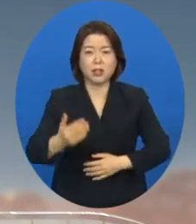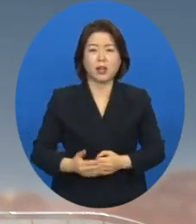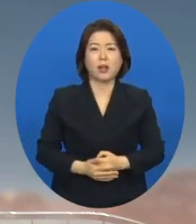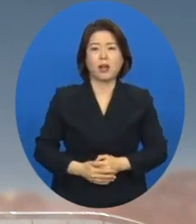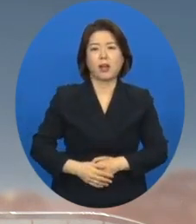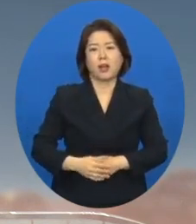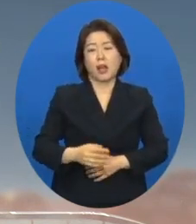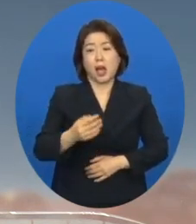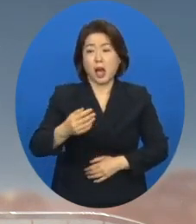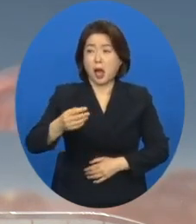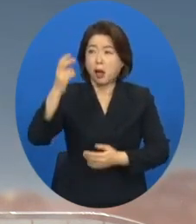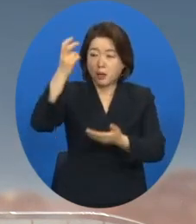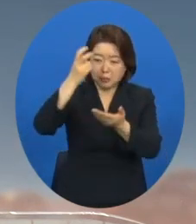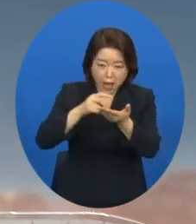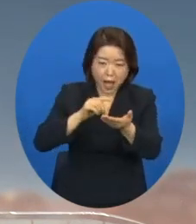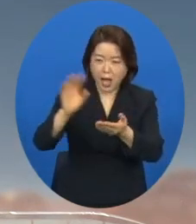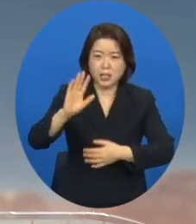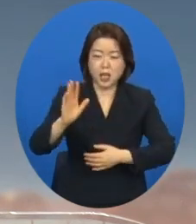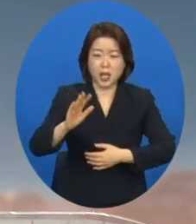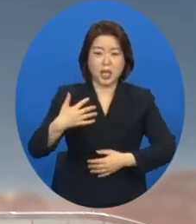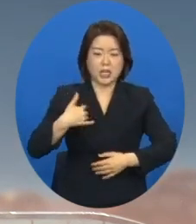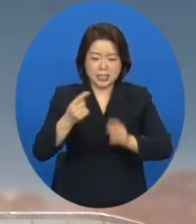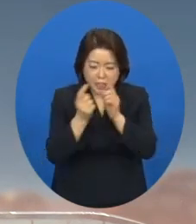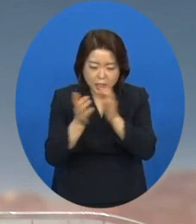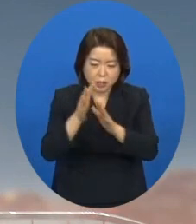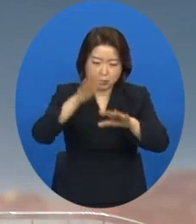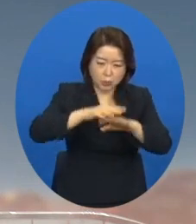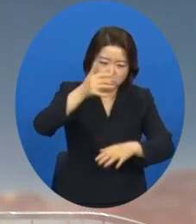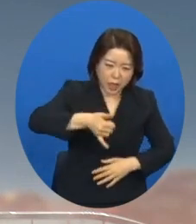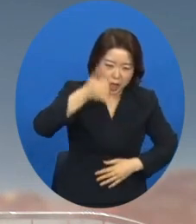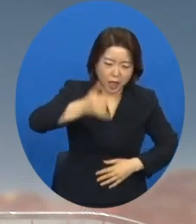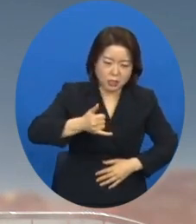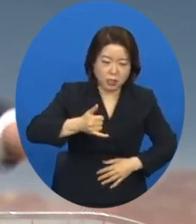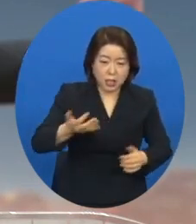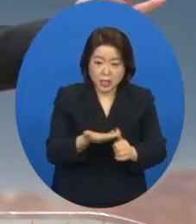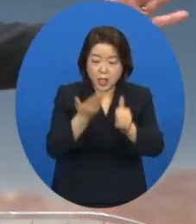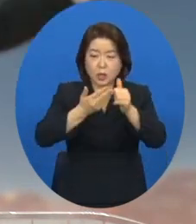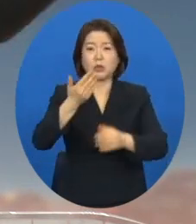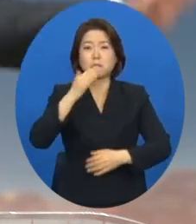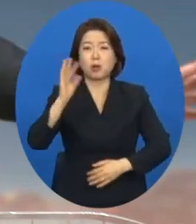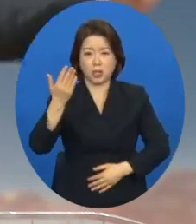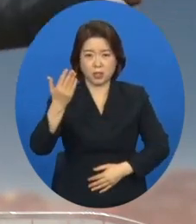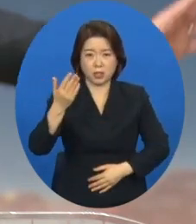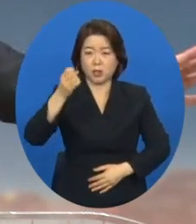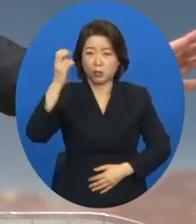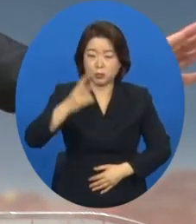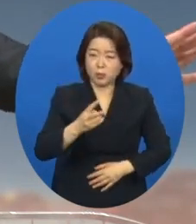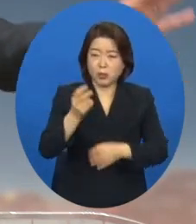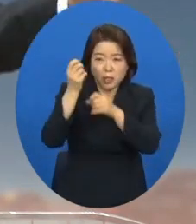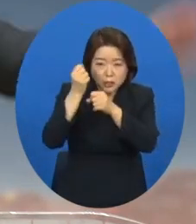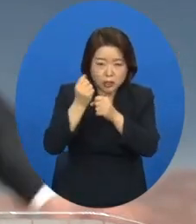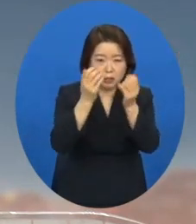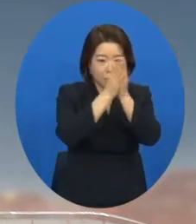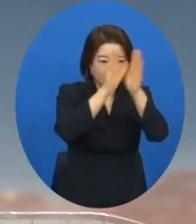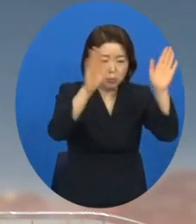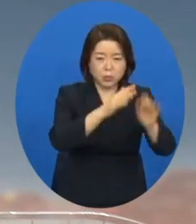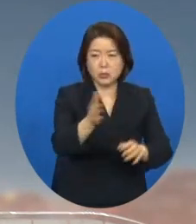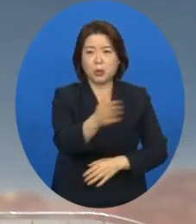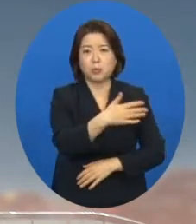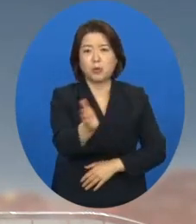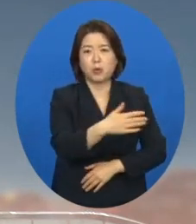이제는 만나 매출하기 없어요. 농사를 지어서 먹어야 됩니다. 그리고 의지했던 모세가